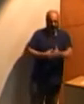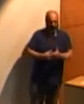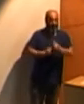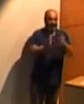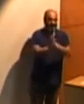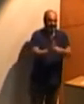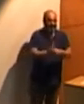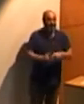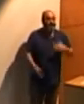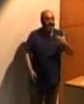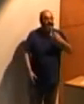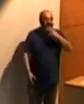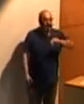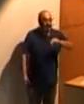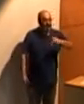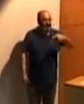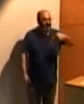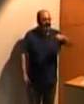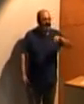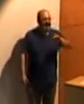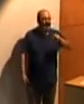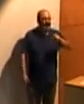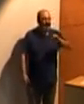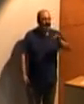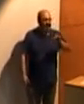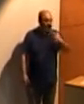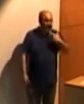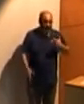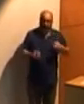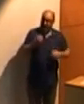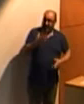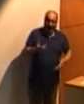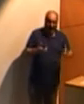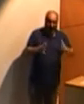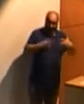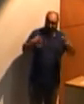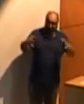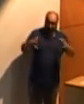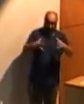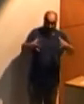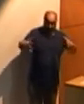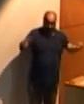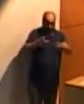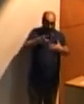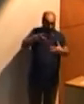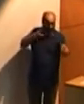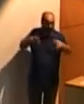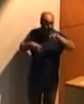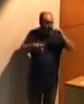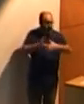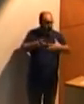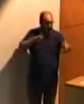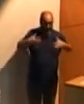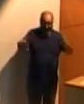qui toronto si le traduire par commune comme si profond dieu crée des espaces profond dieu crée des espaces finalement